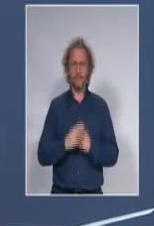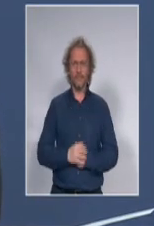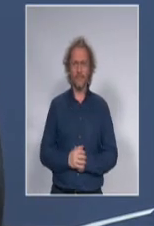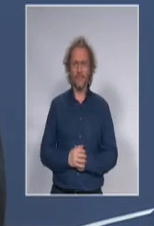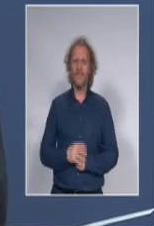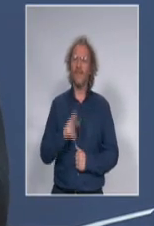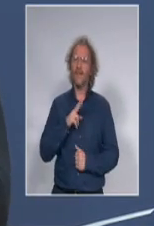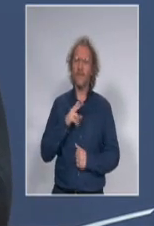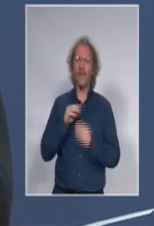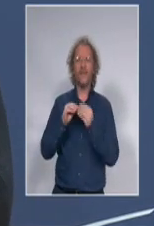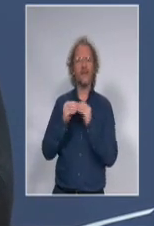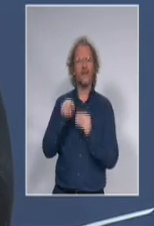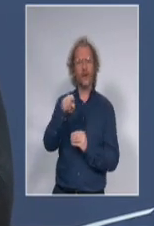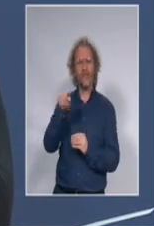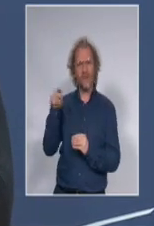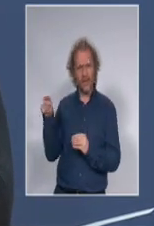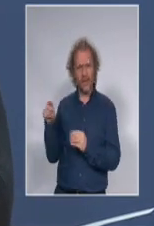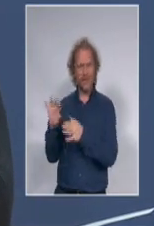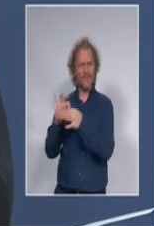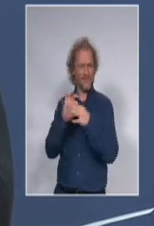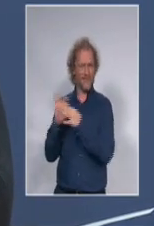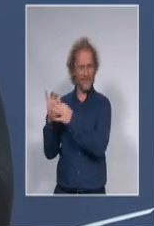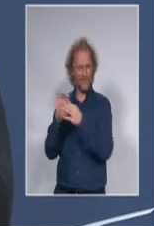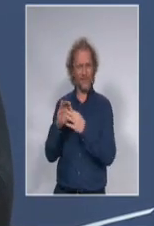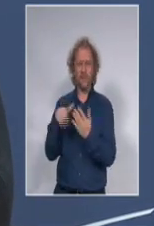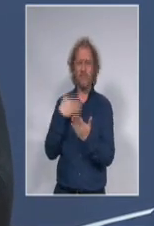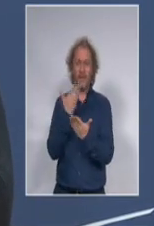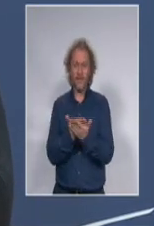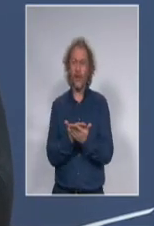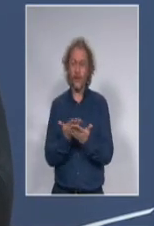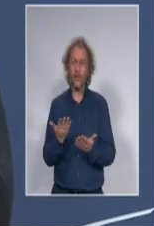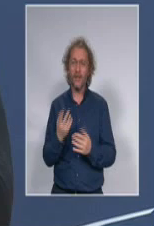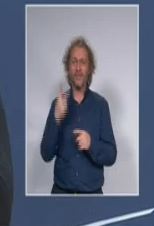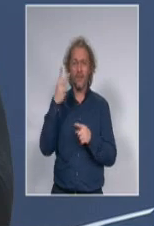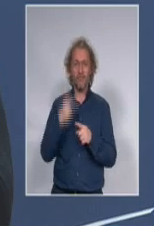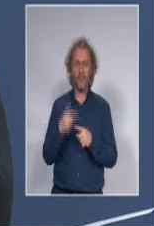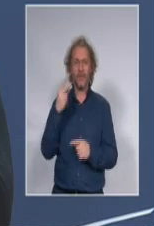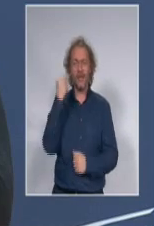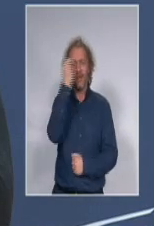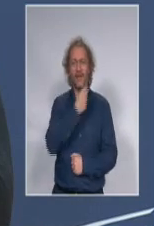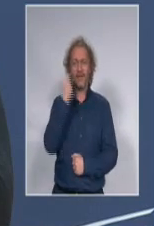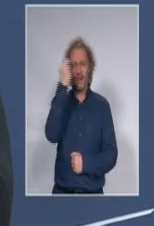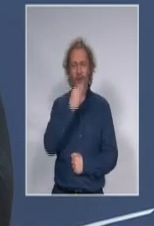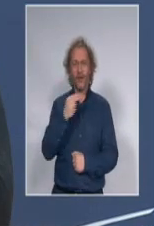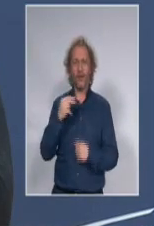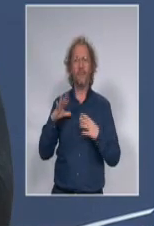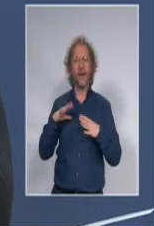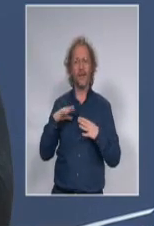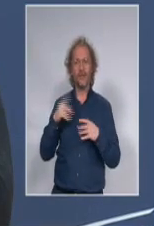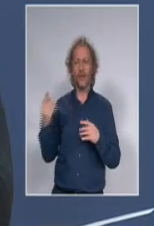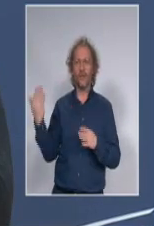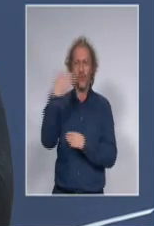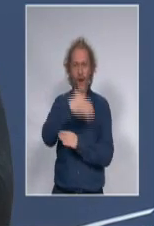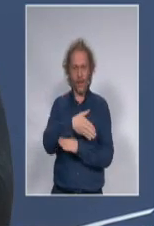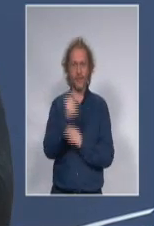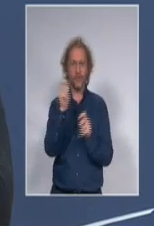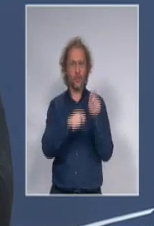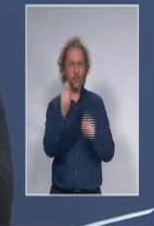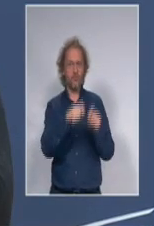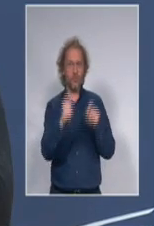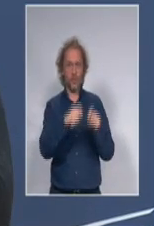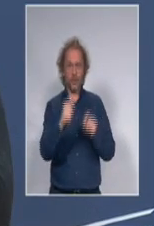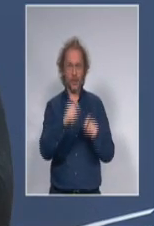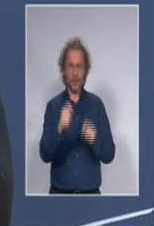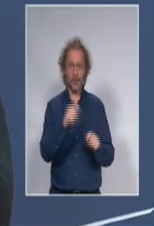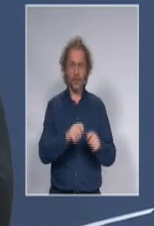lanaca i oni su ponudili da 2 puta nedeljno organizujemo trgovinu za penzionere. Našu ideju su prihvatili